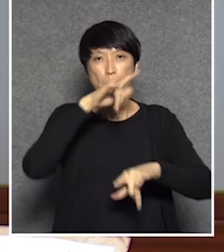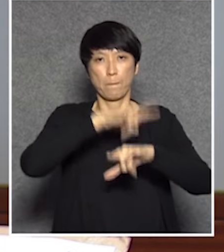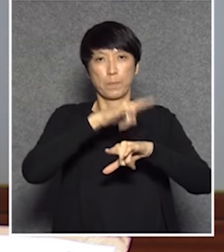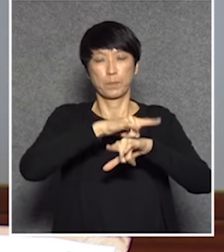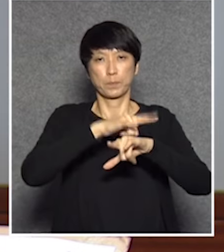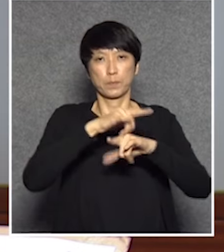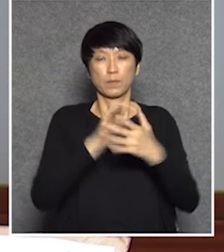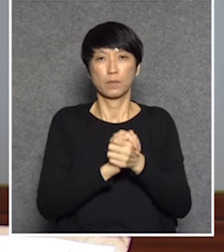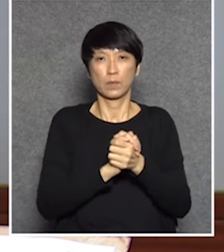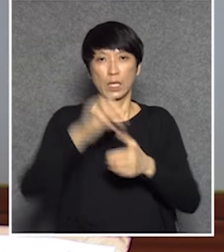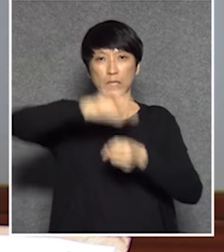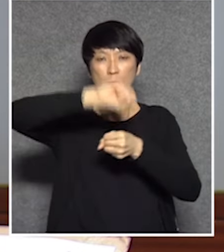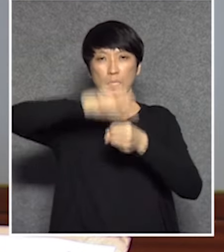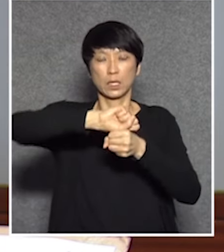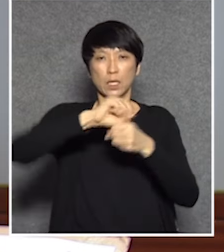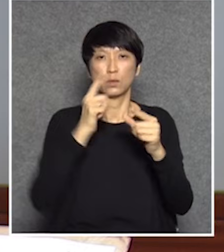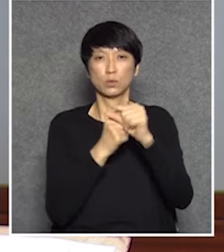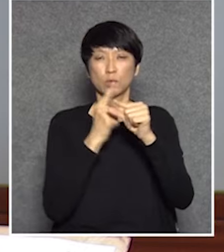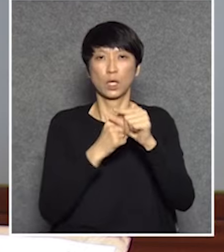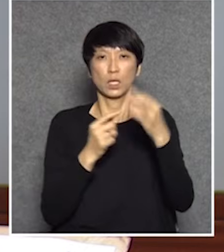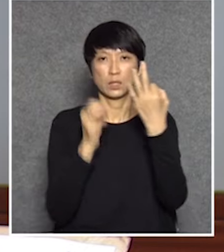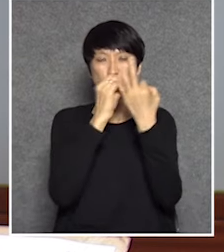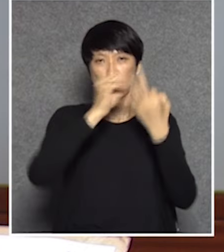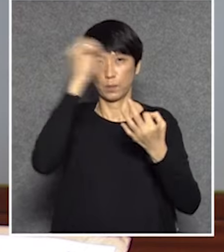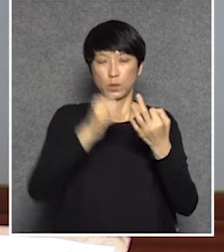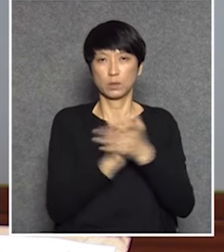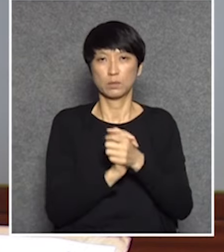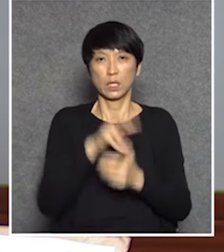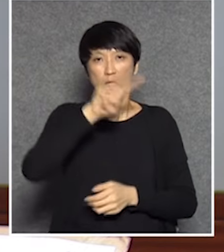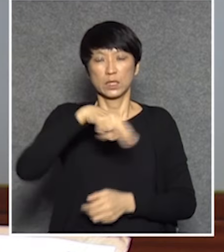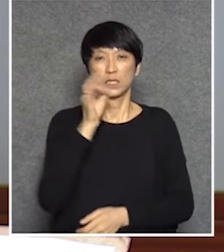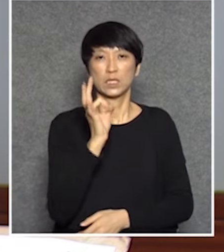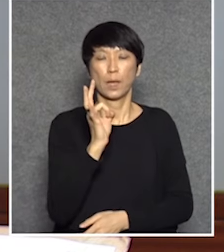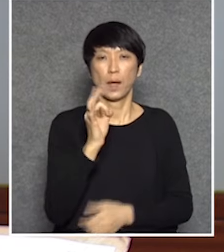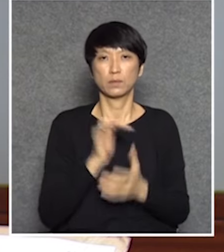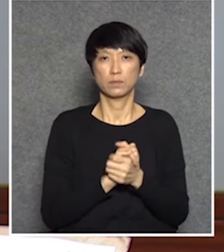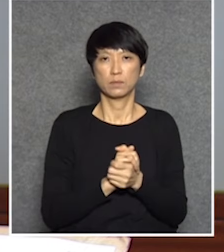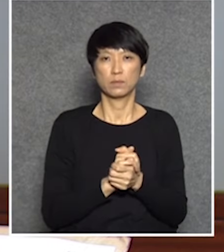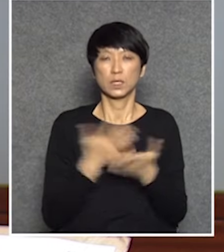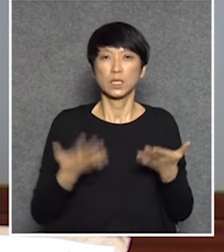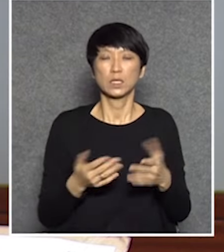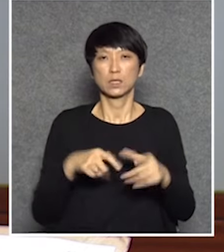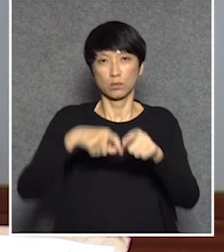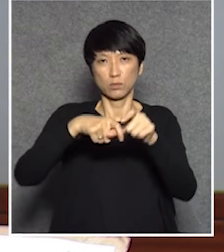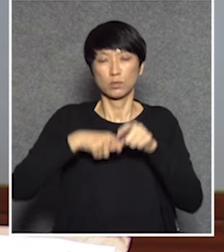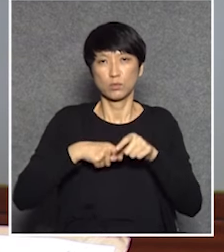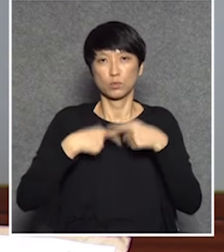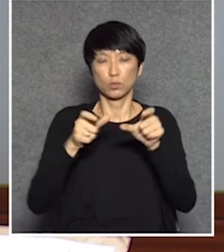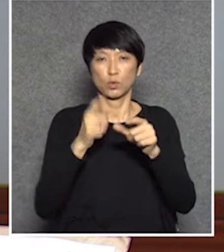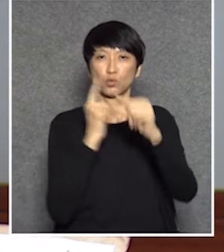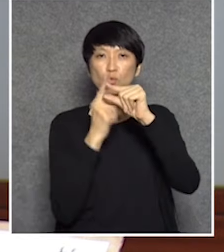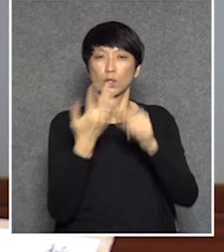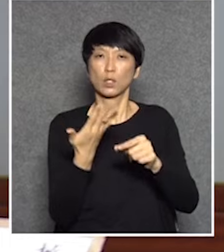援金金額增至工資中位數的三成，即2300元。今日香港的工資中位數幾多錢啊？哥，係咪應